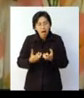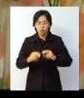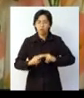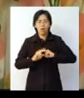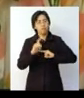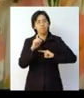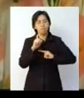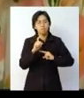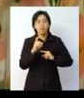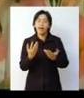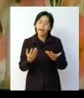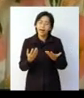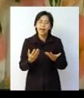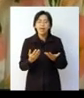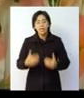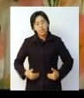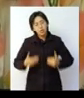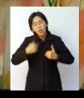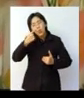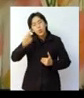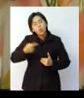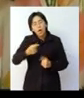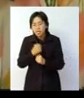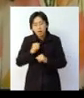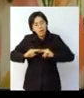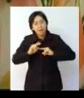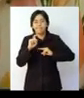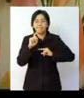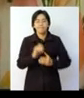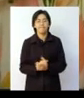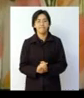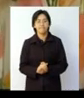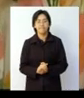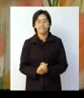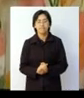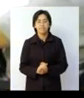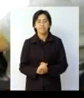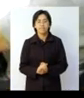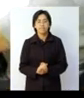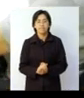คะไม่สามารถที่จะช่วยเหลือตัวเองได้ในการทำในชีวิตประจำวันของเขา